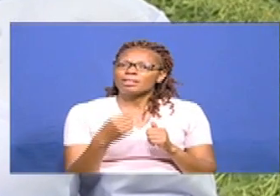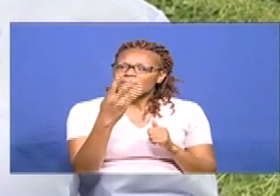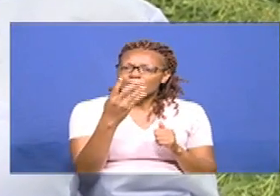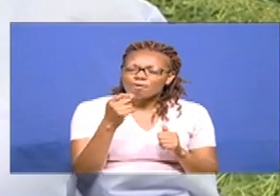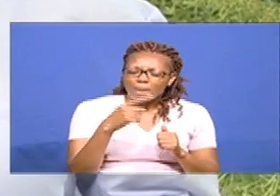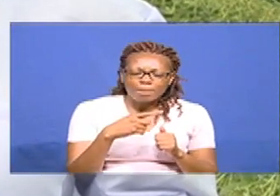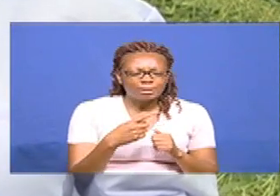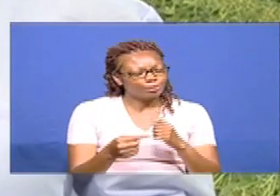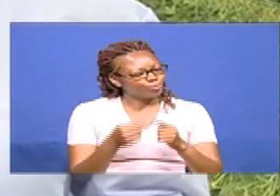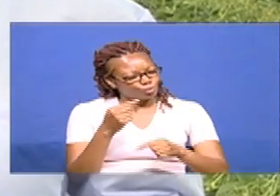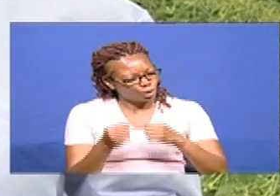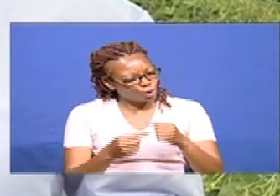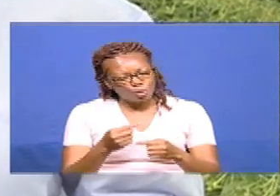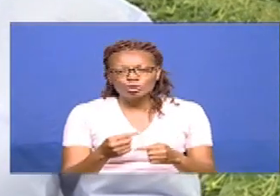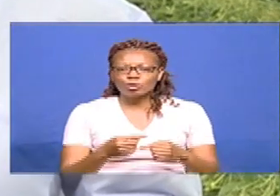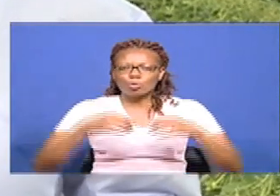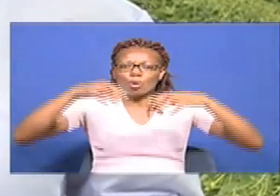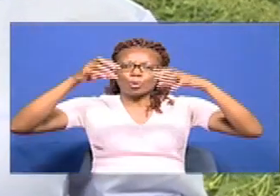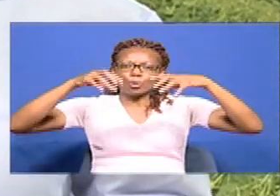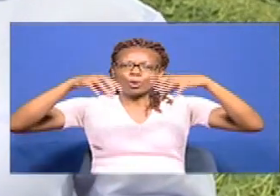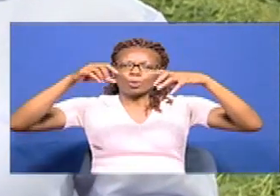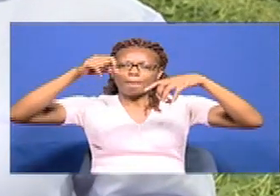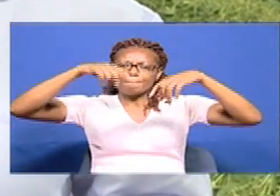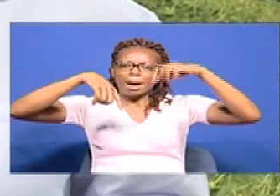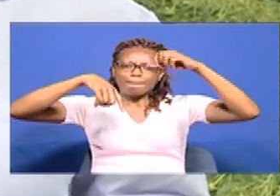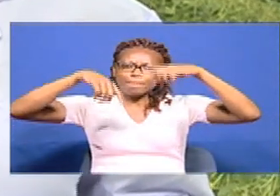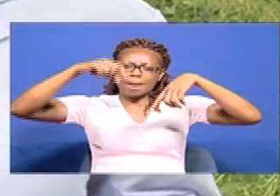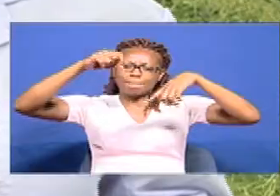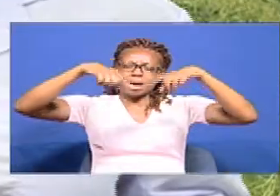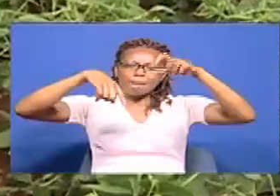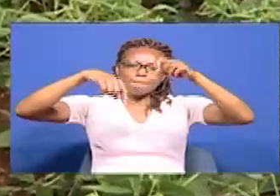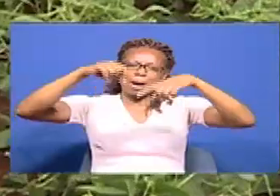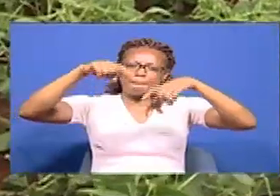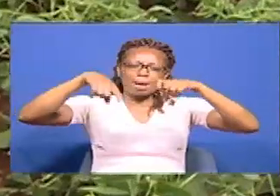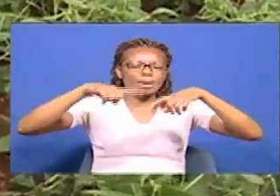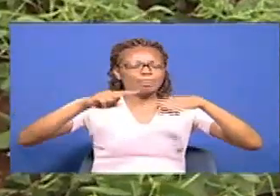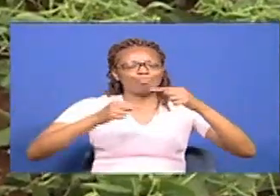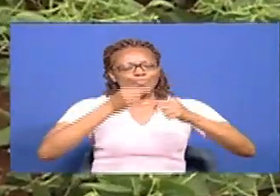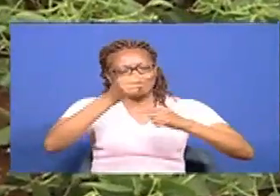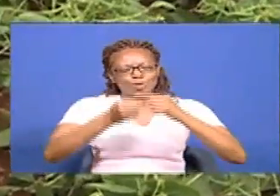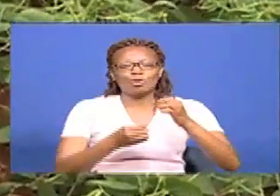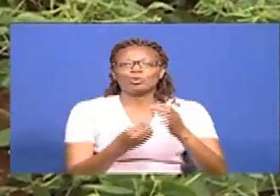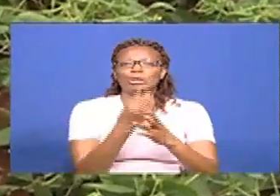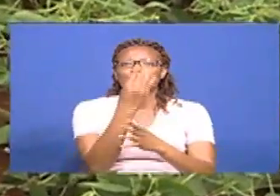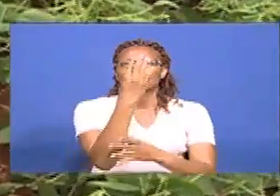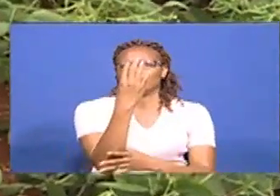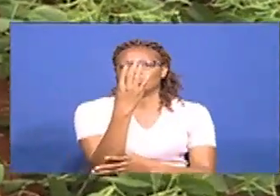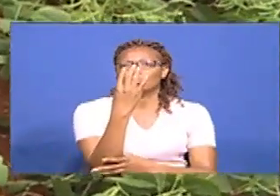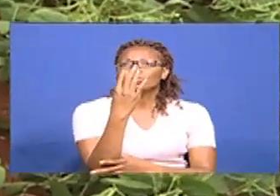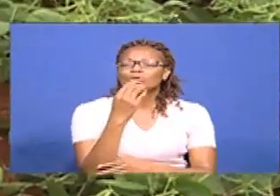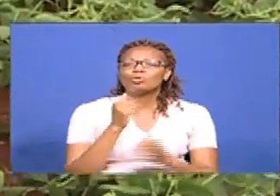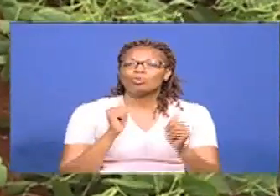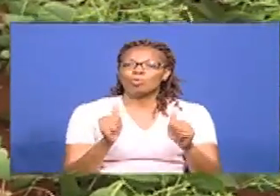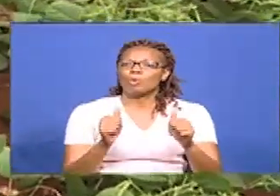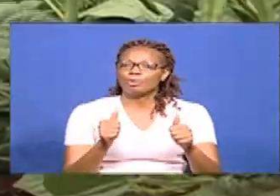hata ukiwa na mvua kidogo ya 300 millimeters per season. Shida kubwa kwa upanzi wa ndengu haswa